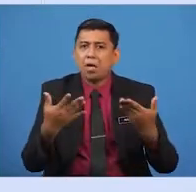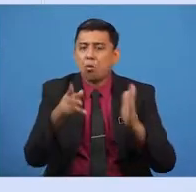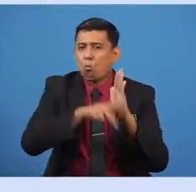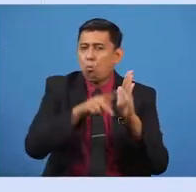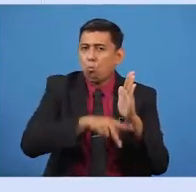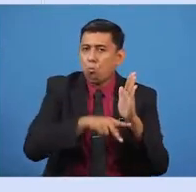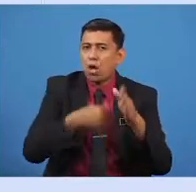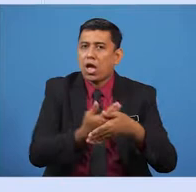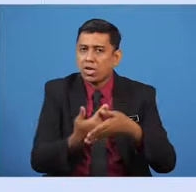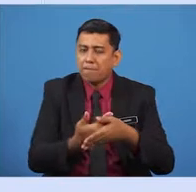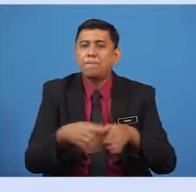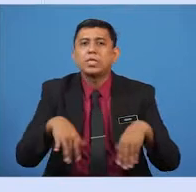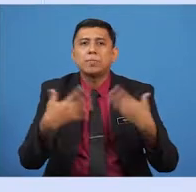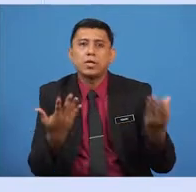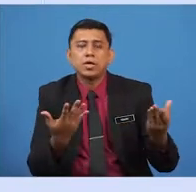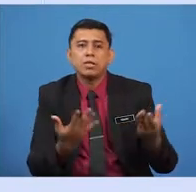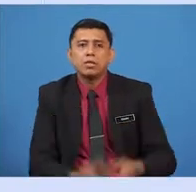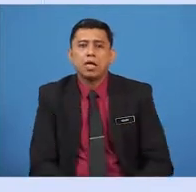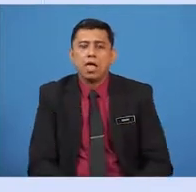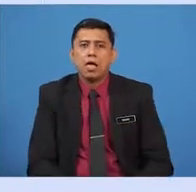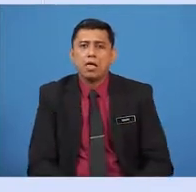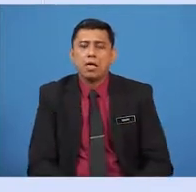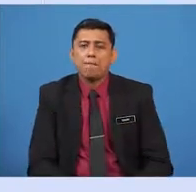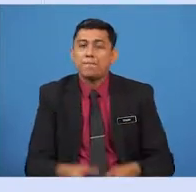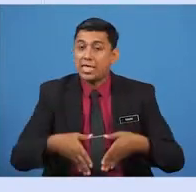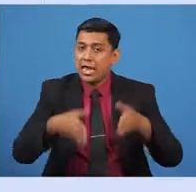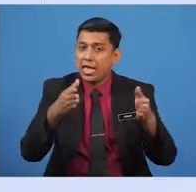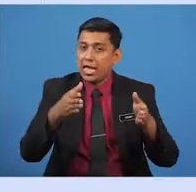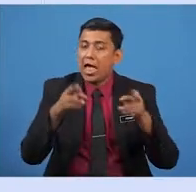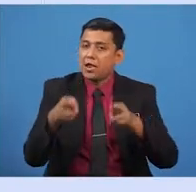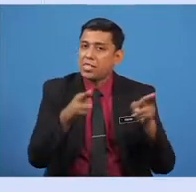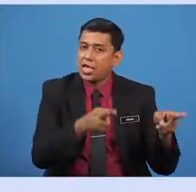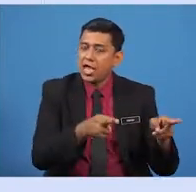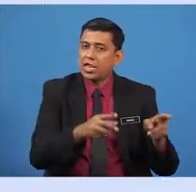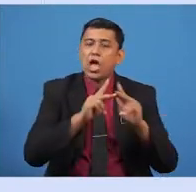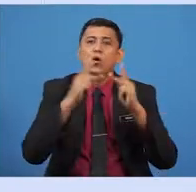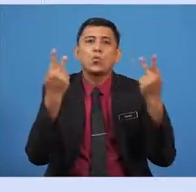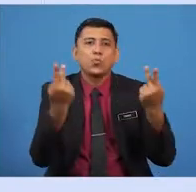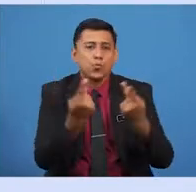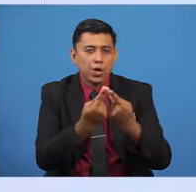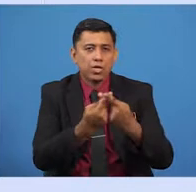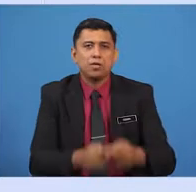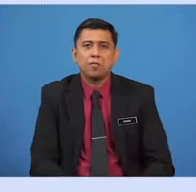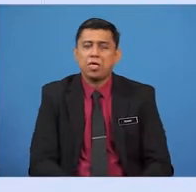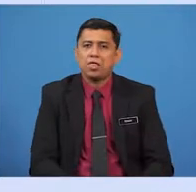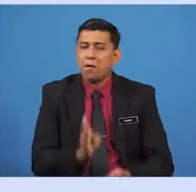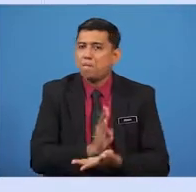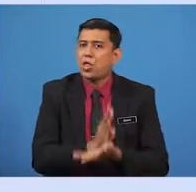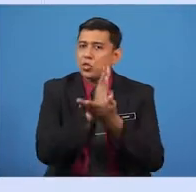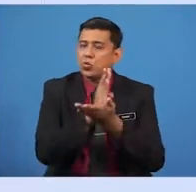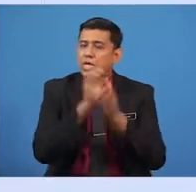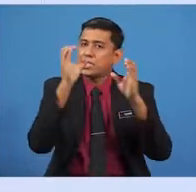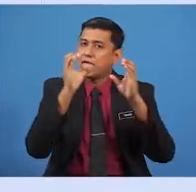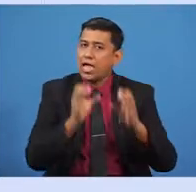kelahiran anak-anak dengan menjalankan perancangan keluarga, maka mereka perlu bantuan